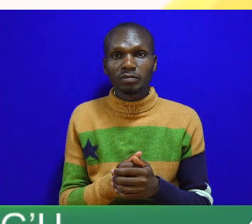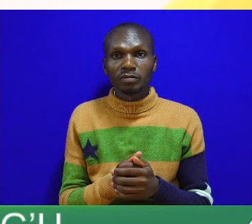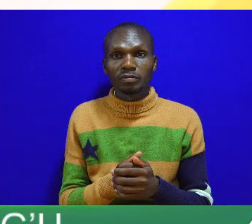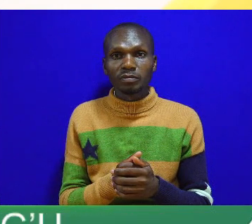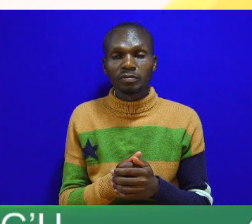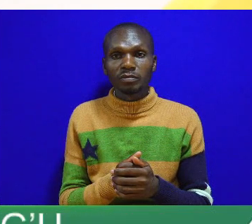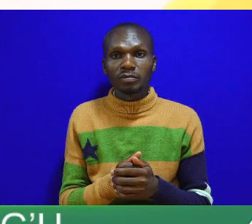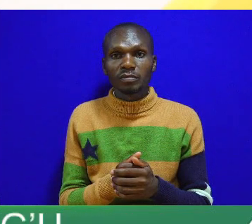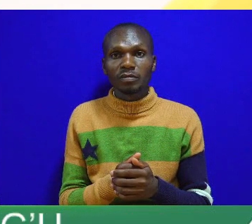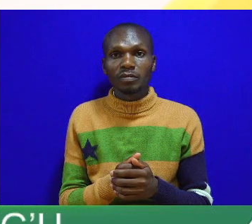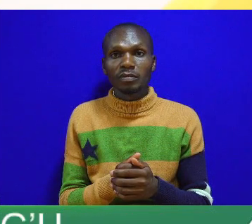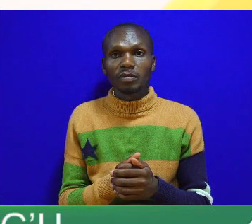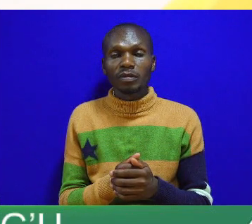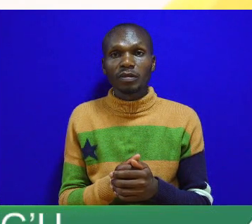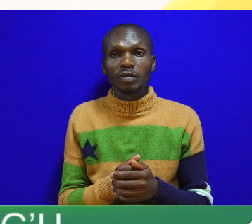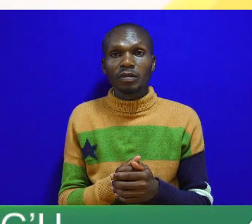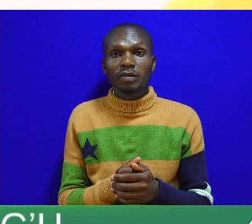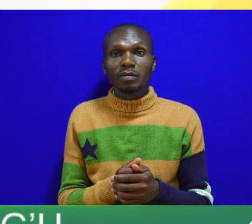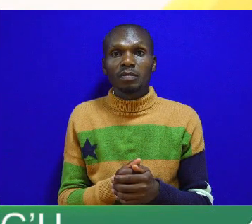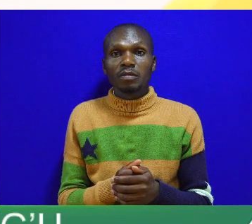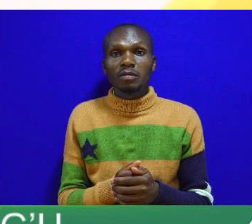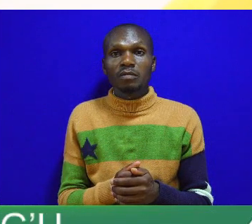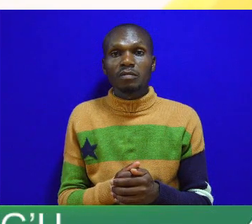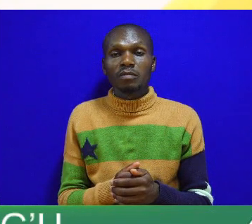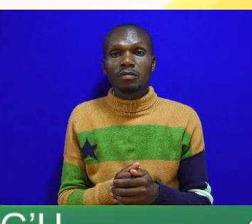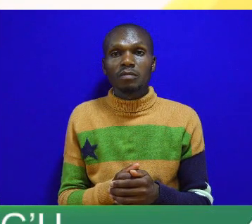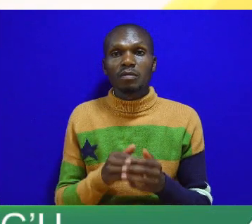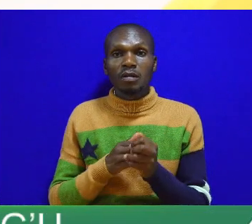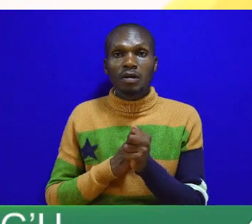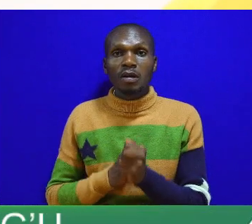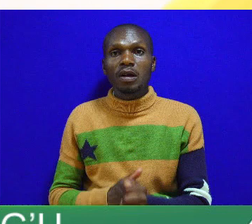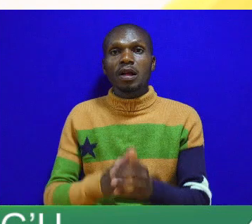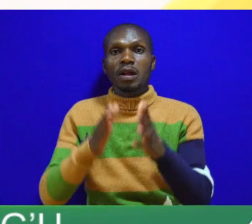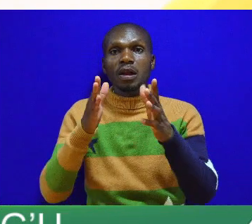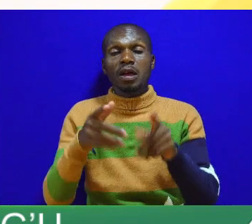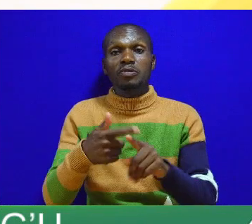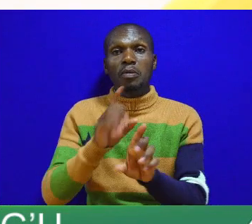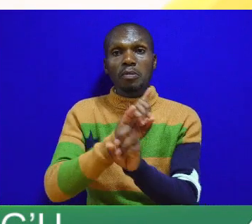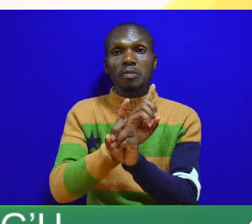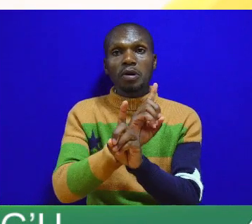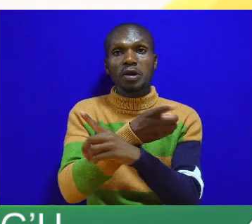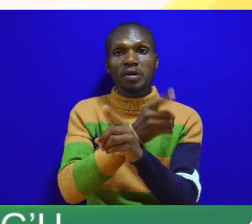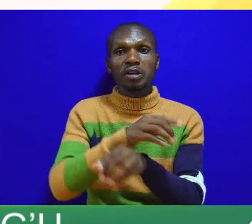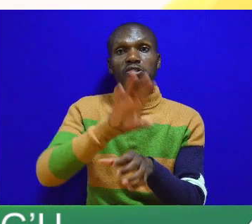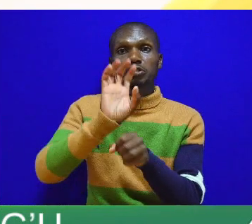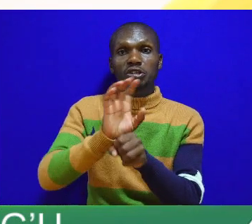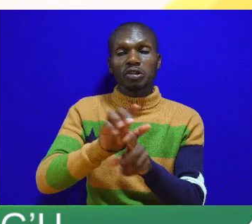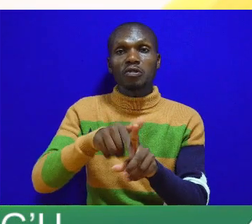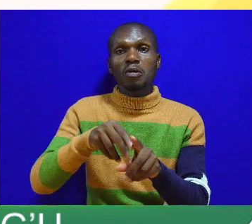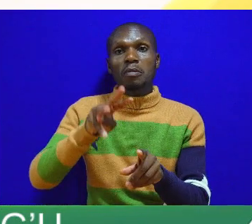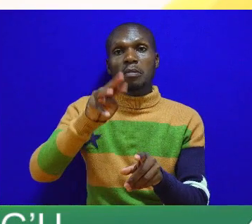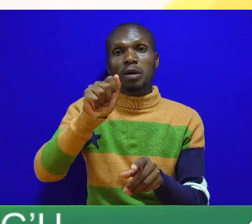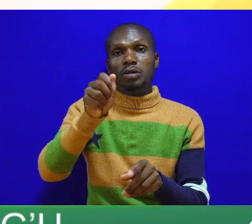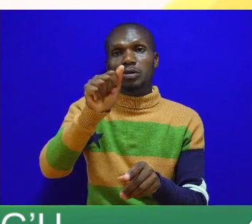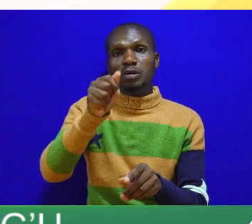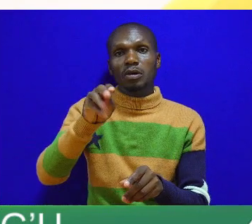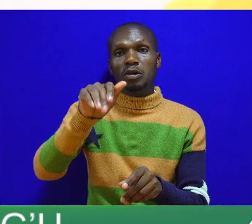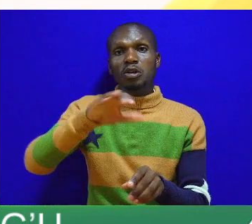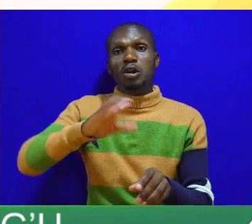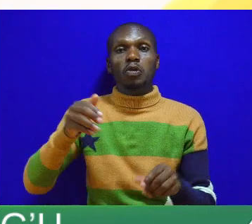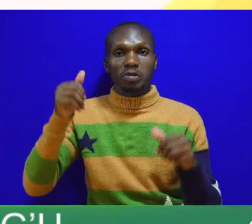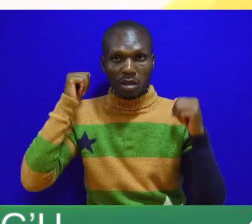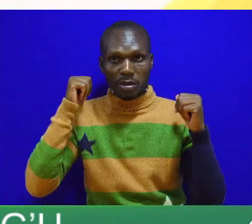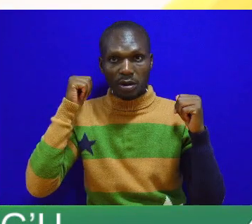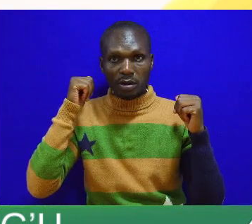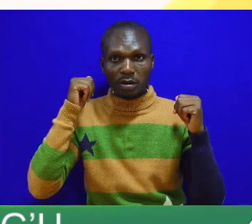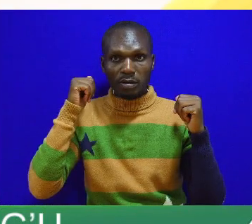Abarai gosasen ensemo ya barai koruase chikanisa au au anene mono koruase kanisa ya masosa kutoka se county ya